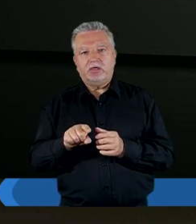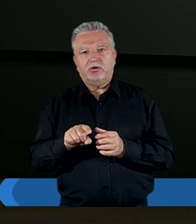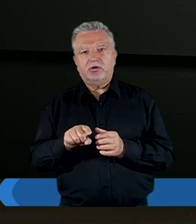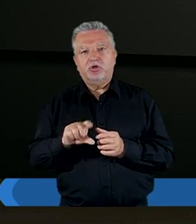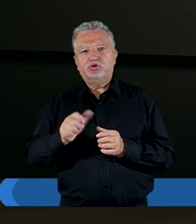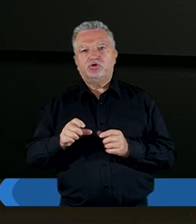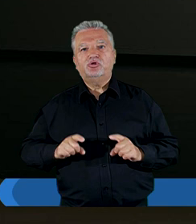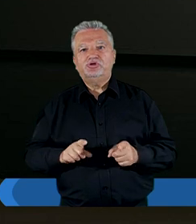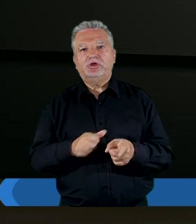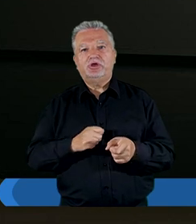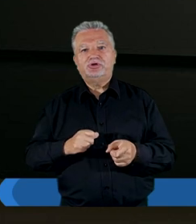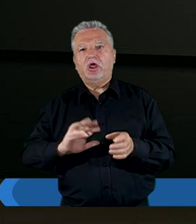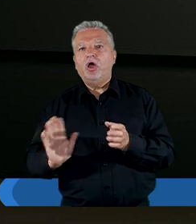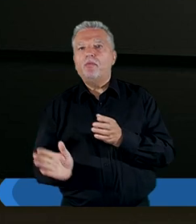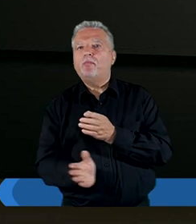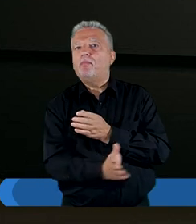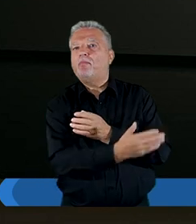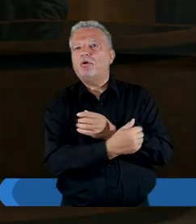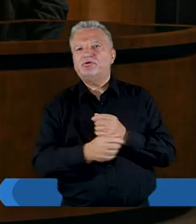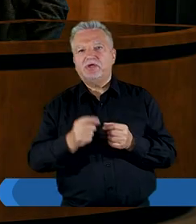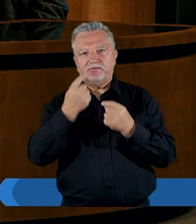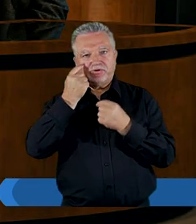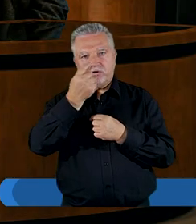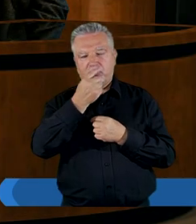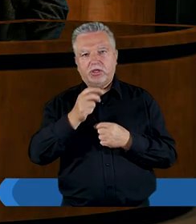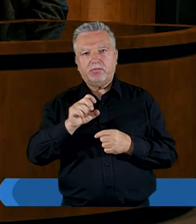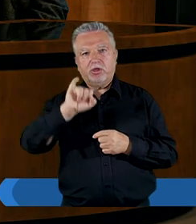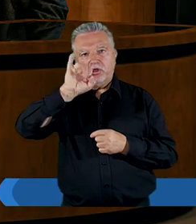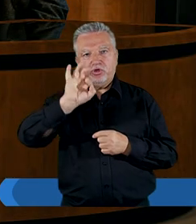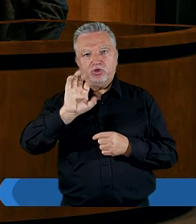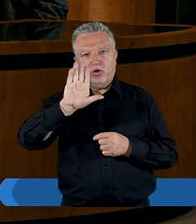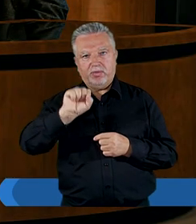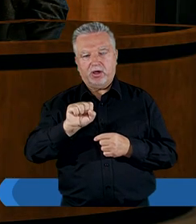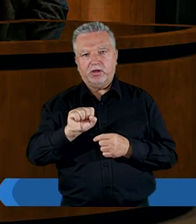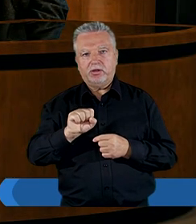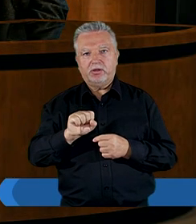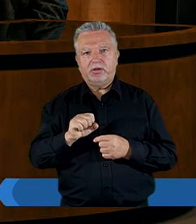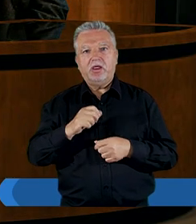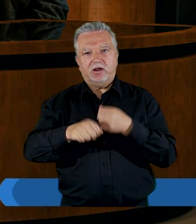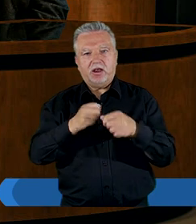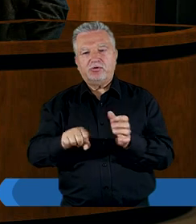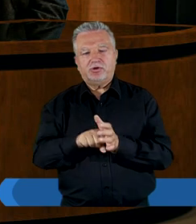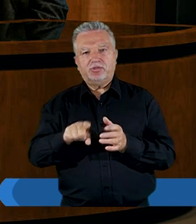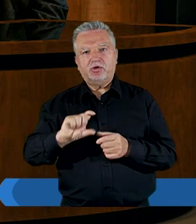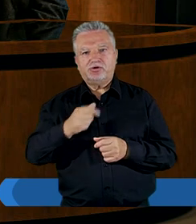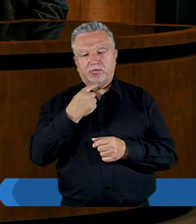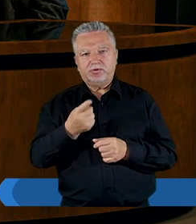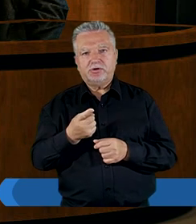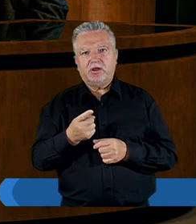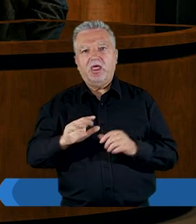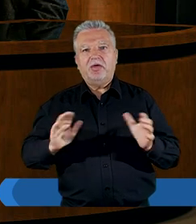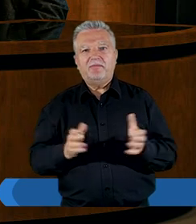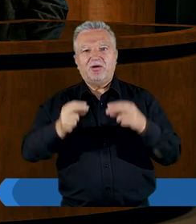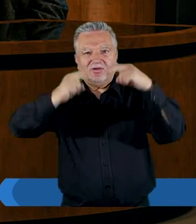się dzieje poza zwrokiem Hioba. Ja może jeszcze nawiążę, Ania, do tego, co powiedziałaś. To jest fantastyczna nazwa,